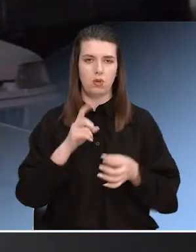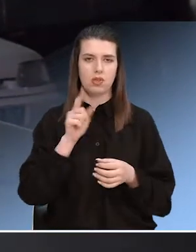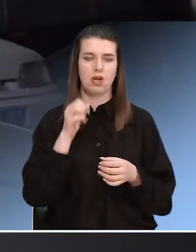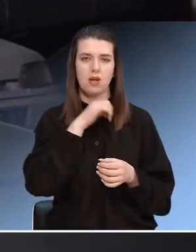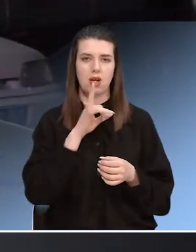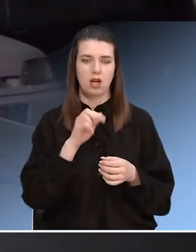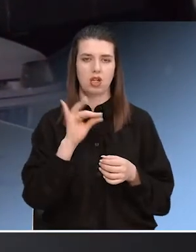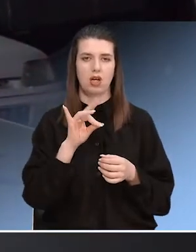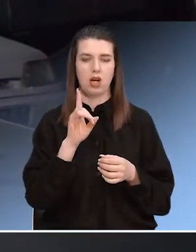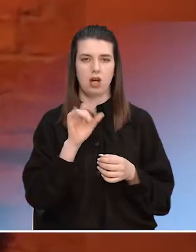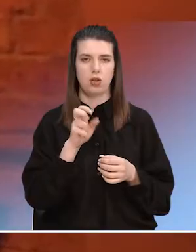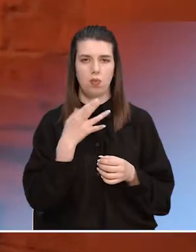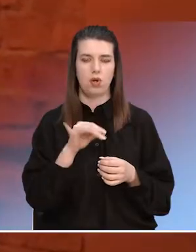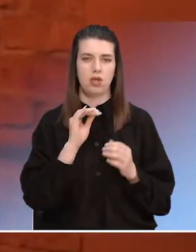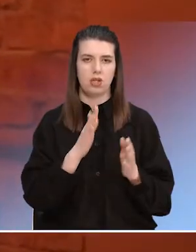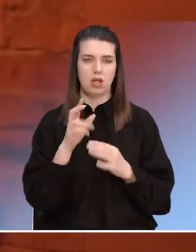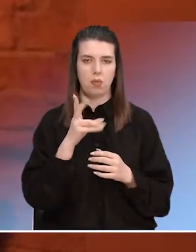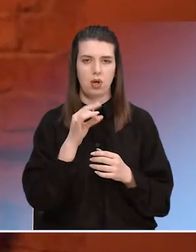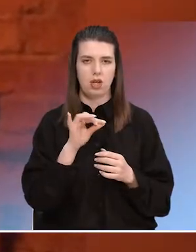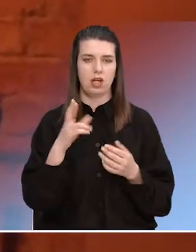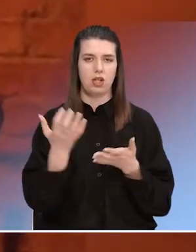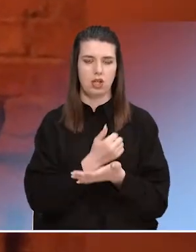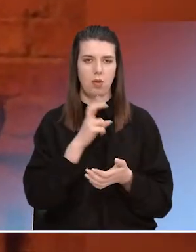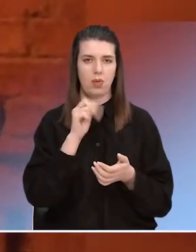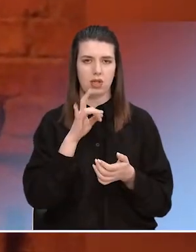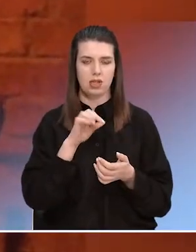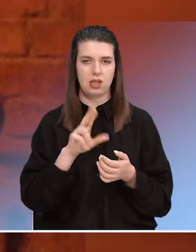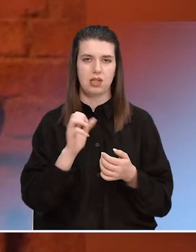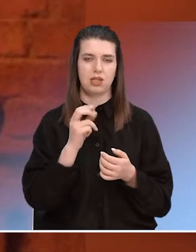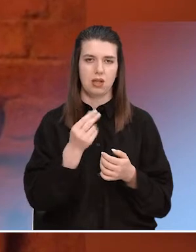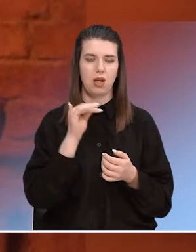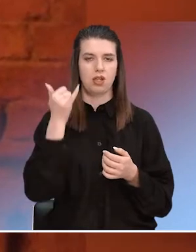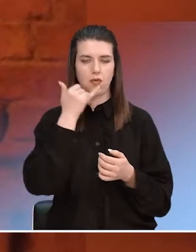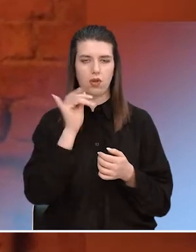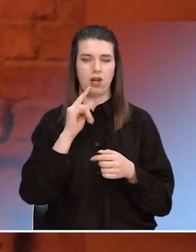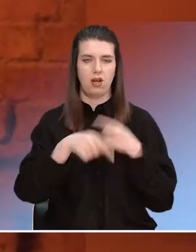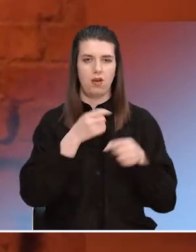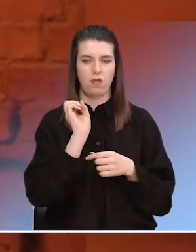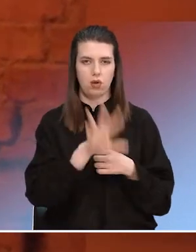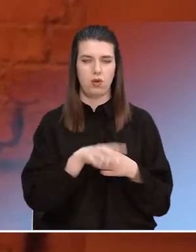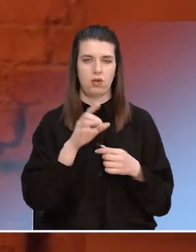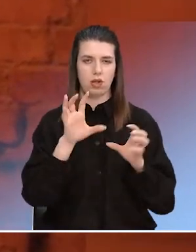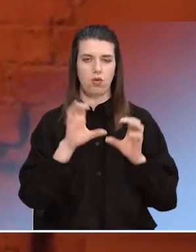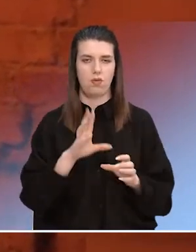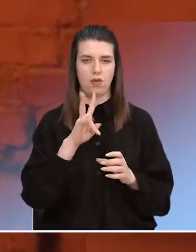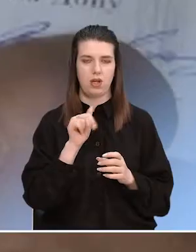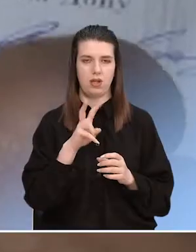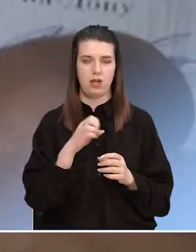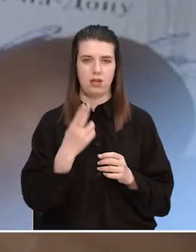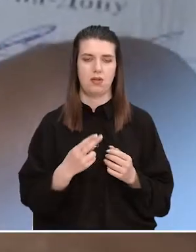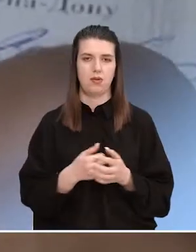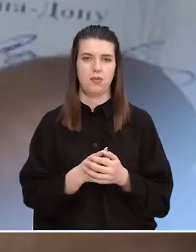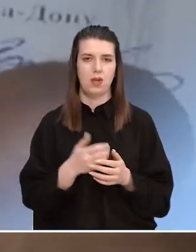ранее уже был судим за кражи и разбои стражи порядка изъяли подозреваемого барсетку с деньгами телефон и вернули законному